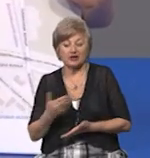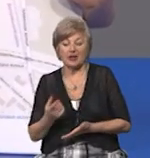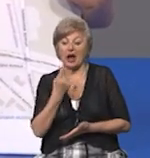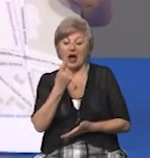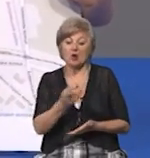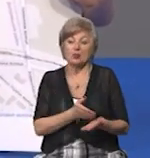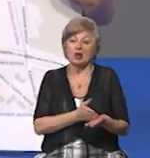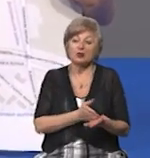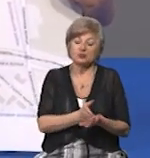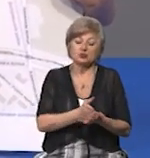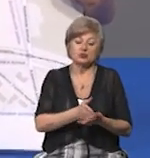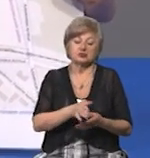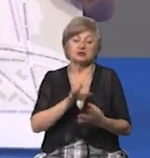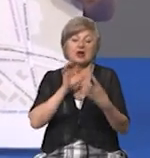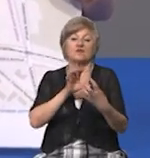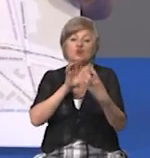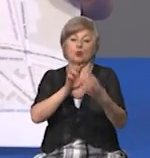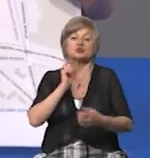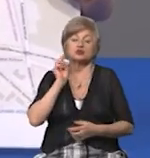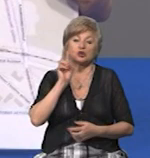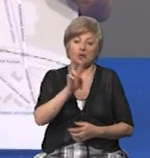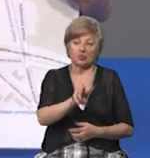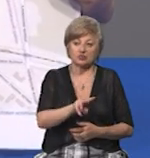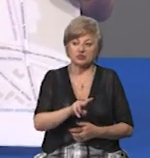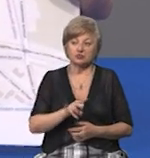смуга тільки для громадського транспорту у бік ГЕС.